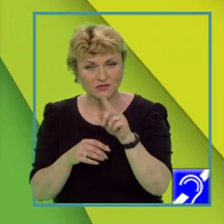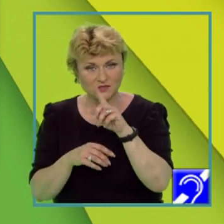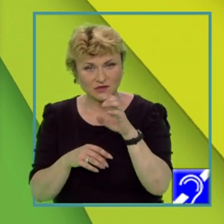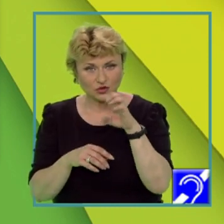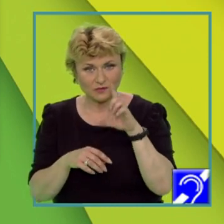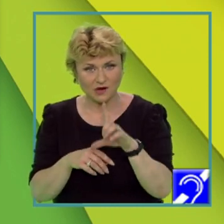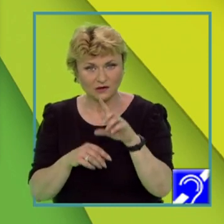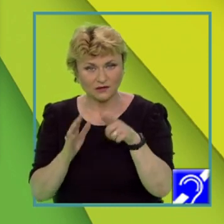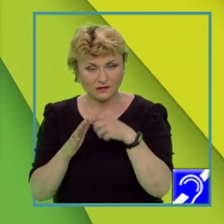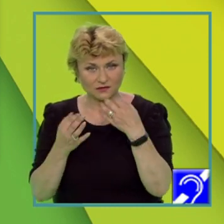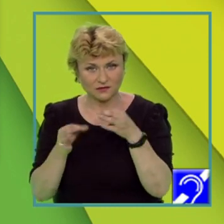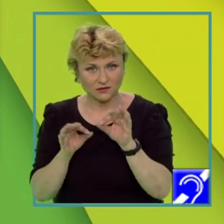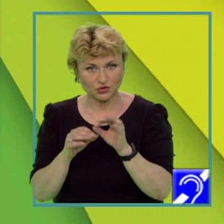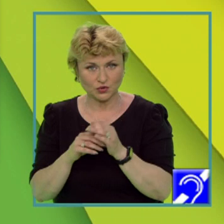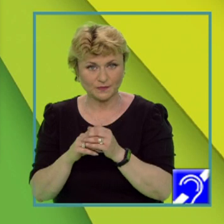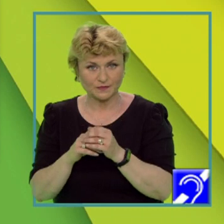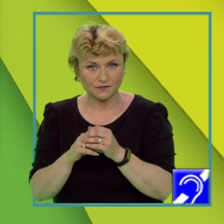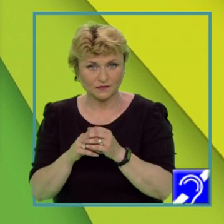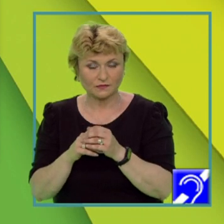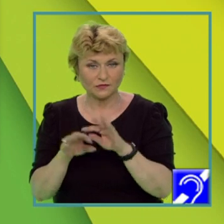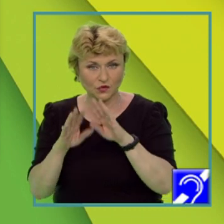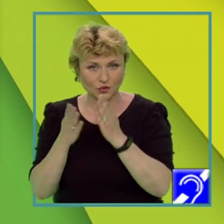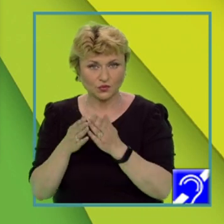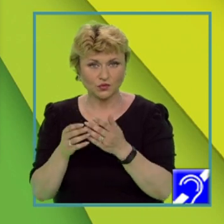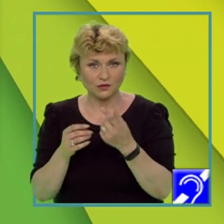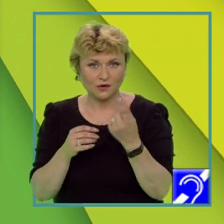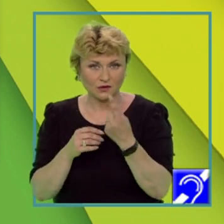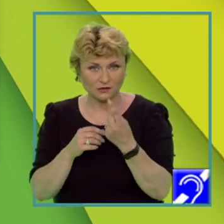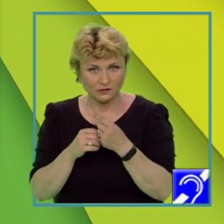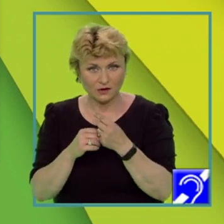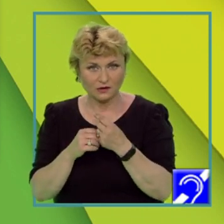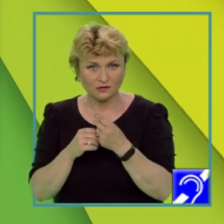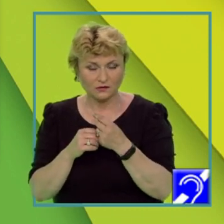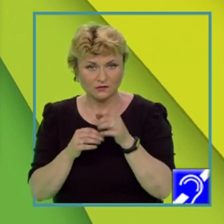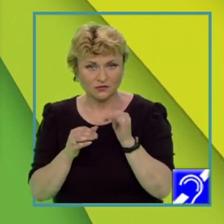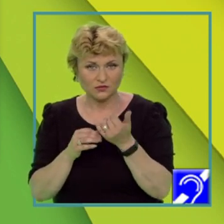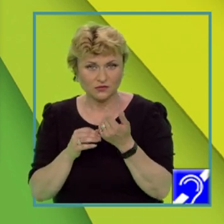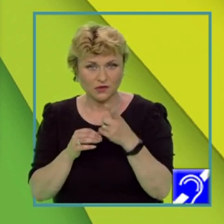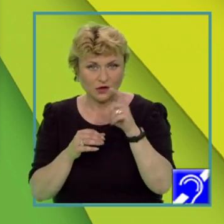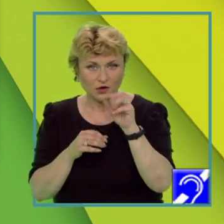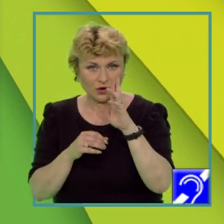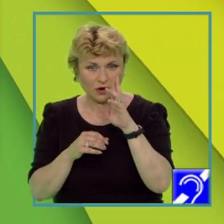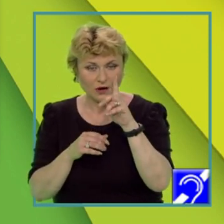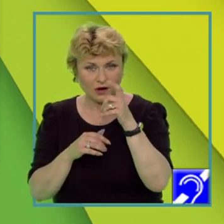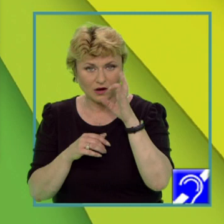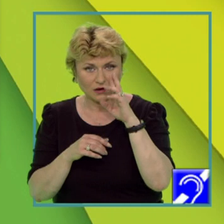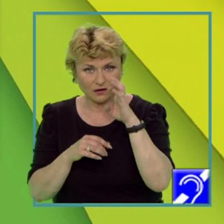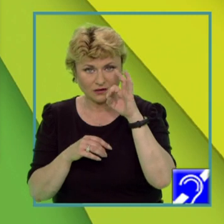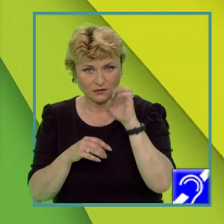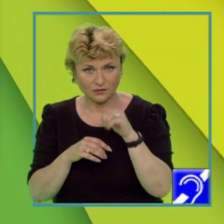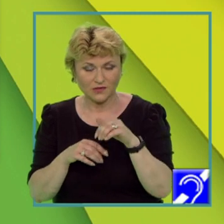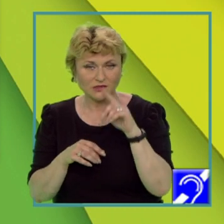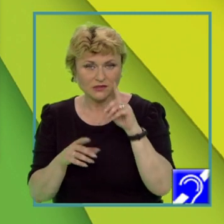este logaritm zecimal din 10 la unui adica 1 și atunci logaritm zecimal din cinci pe doi se